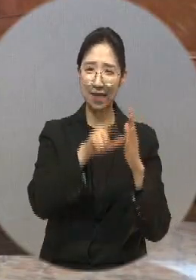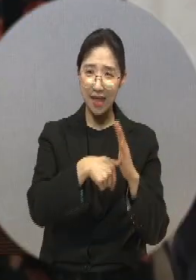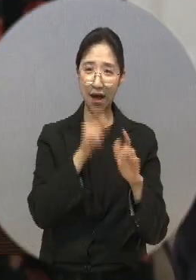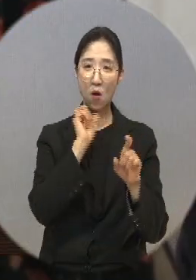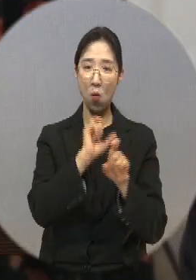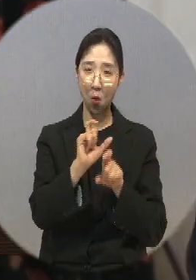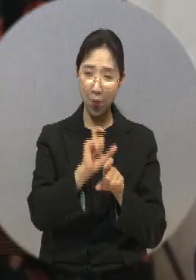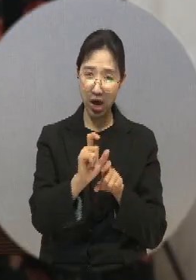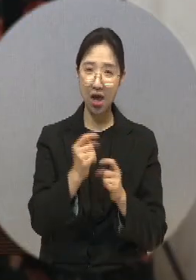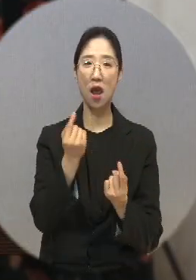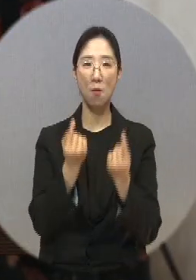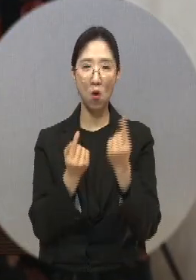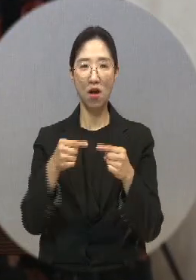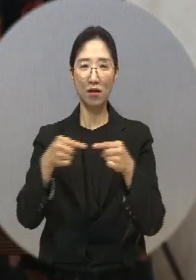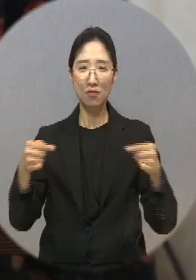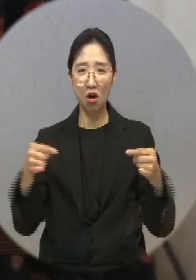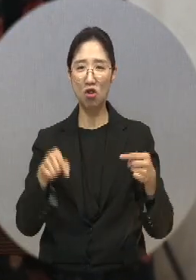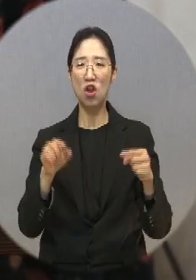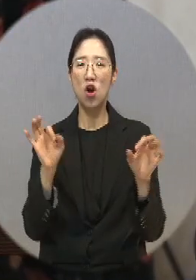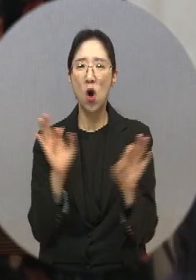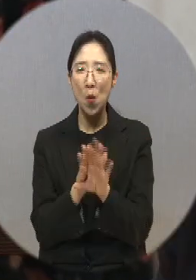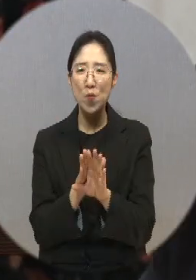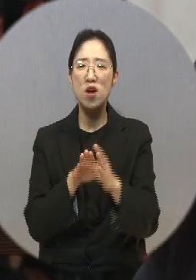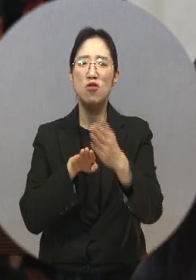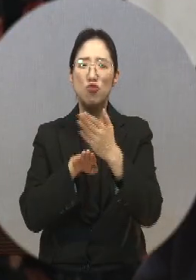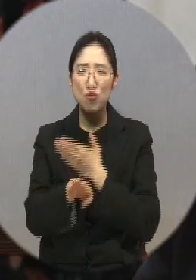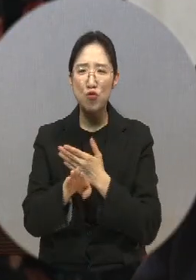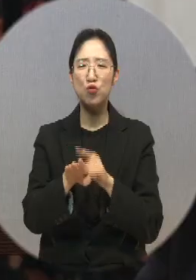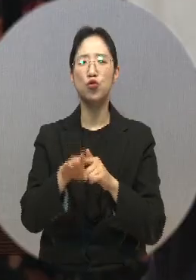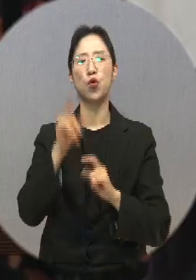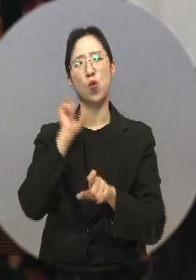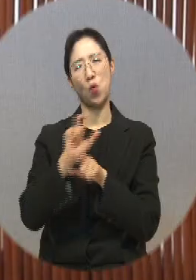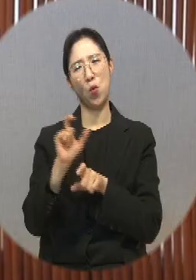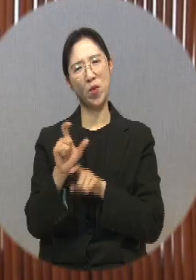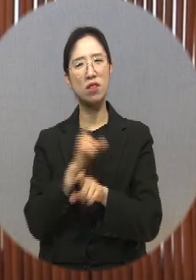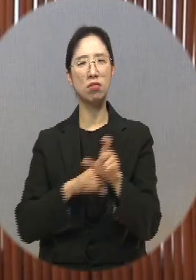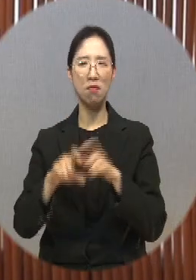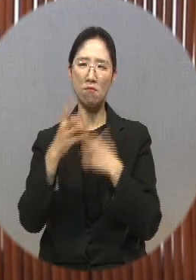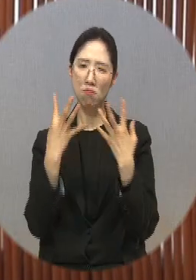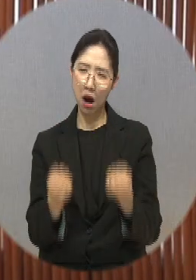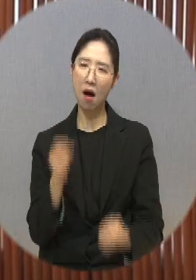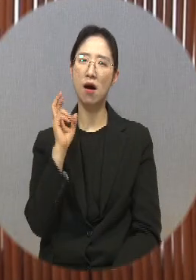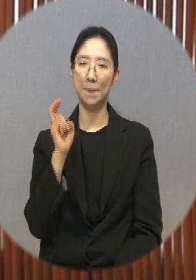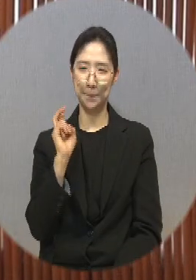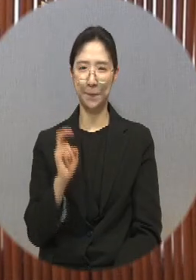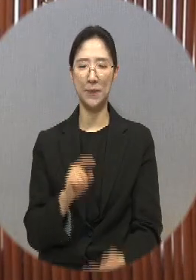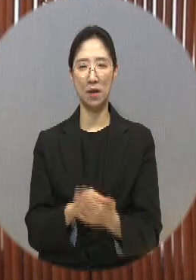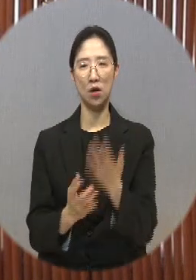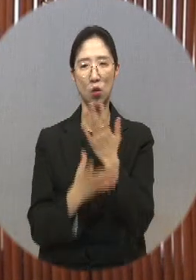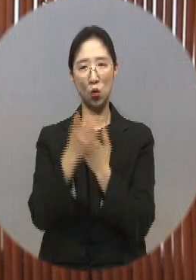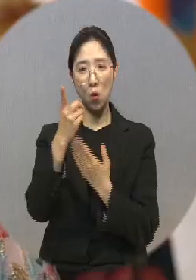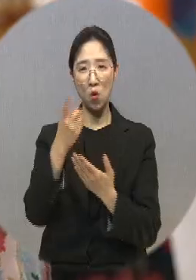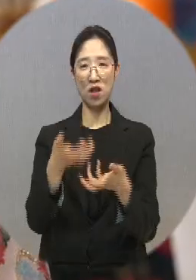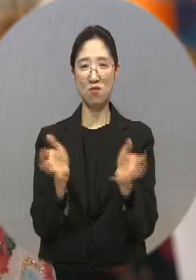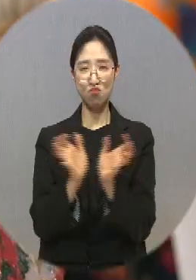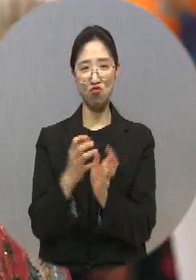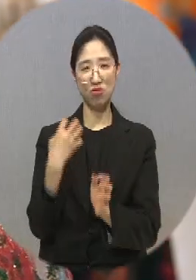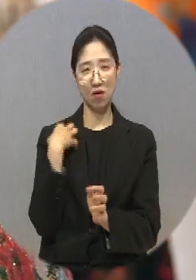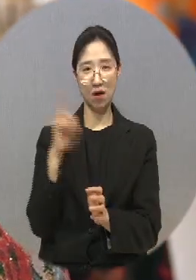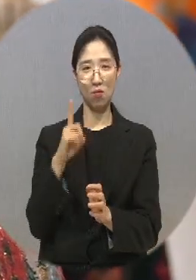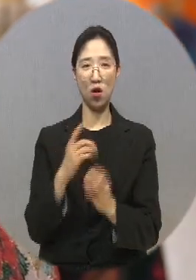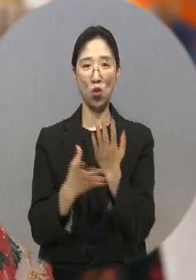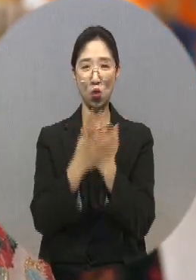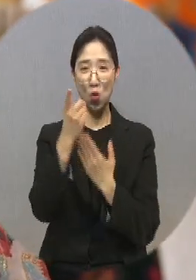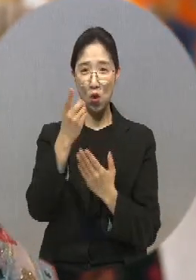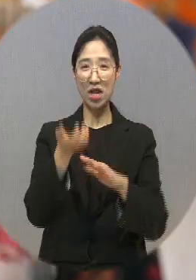때의 고민보다 선이 없어지고 나서의 고민이 더 많을 수도 있겠다. 이 통일부의 역할은 통일이 되기